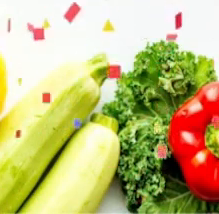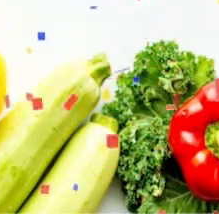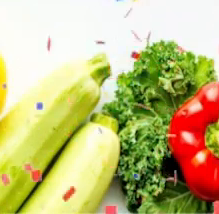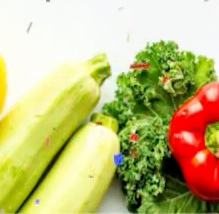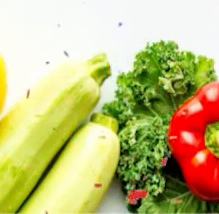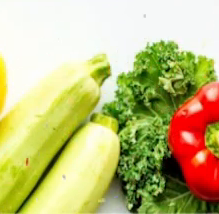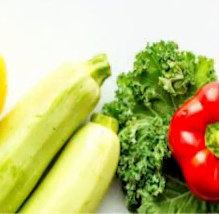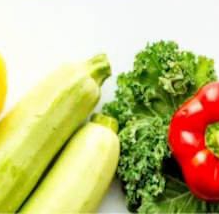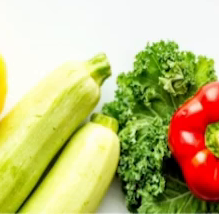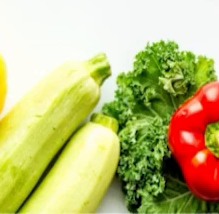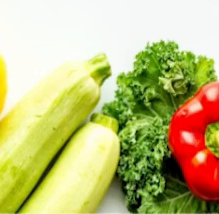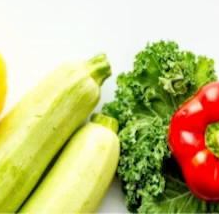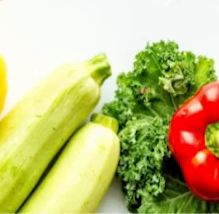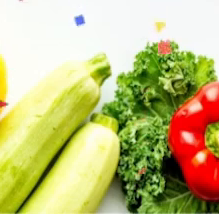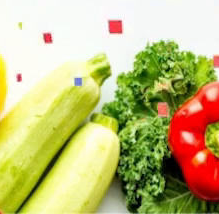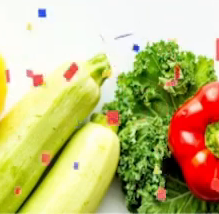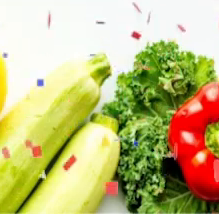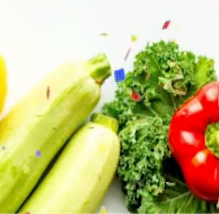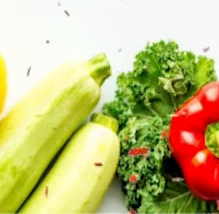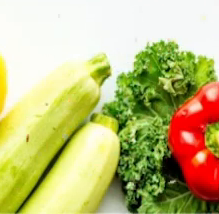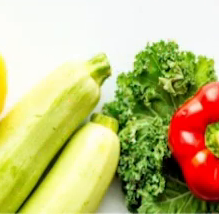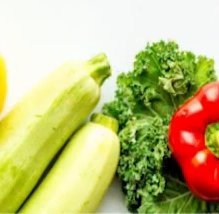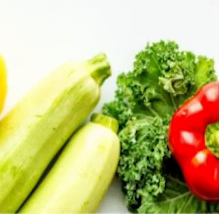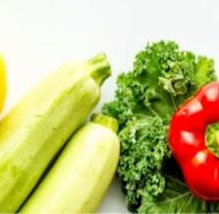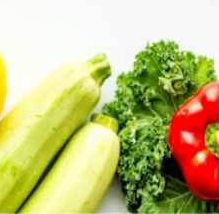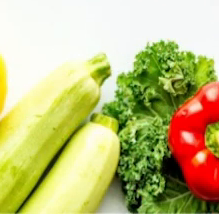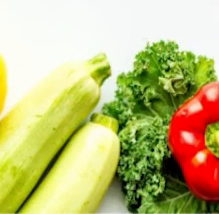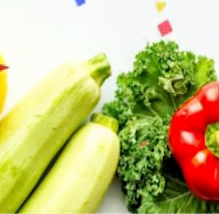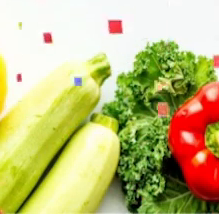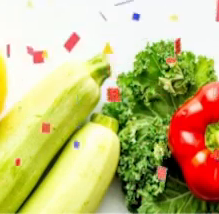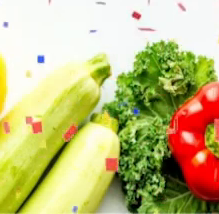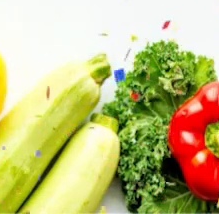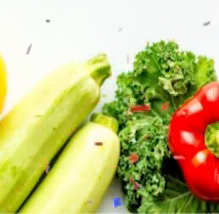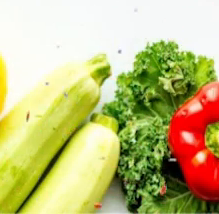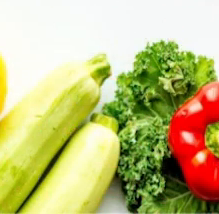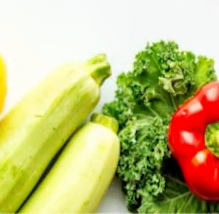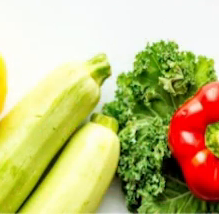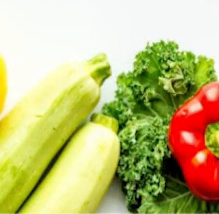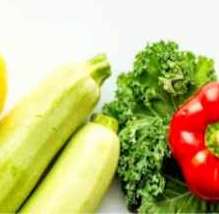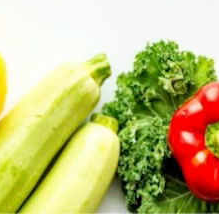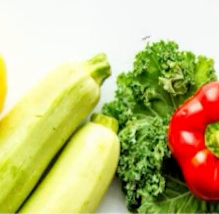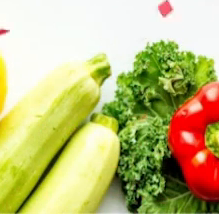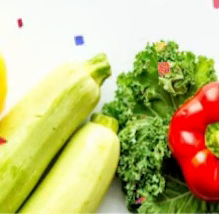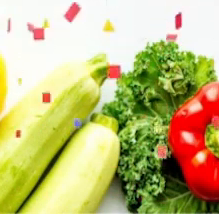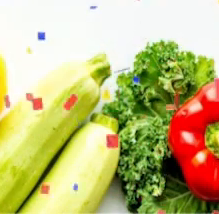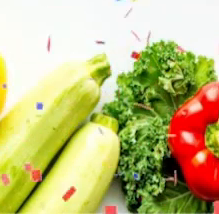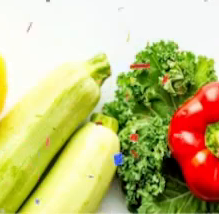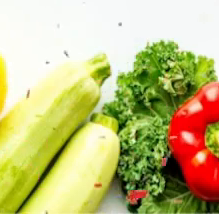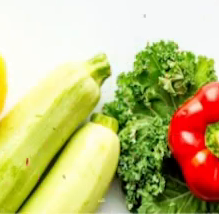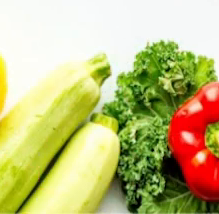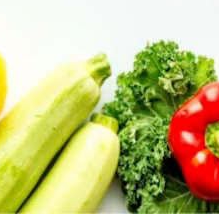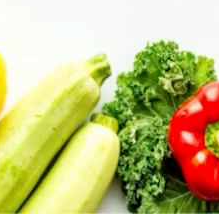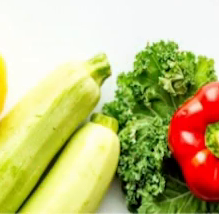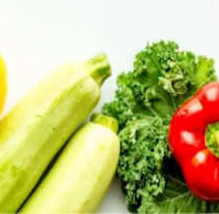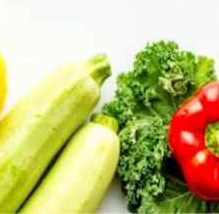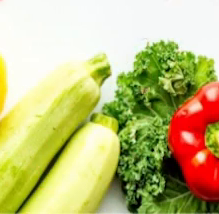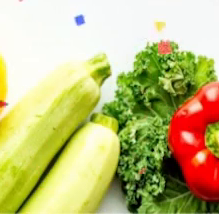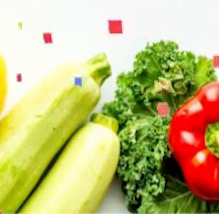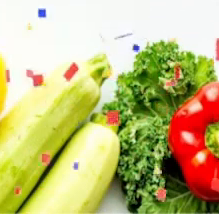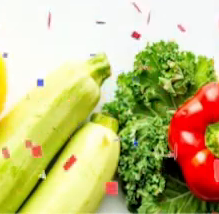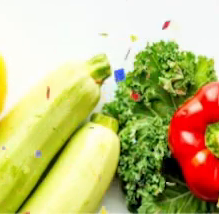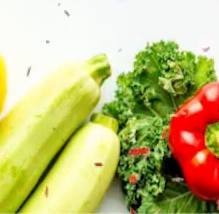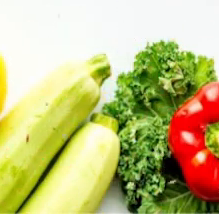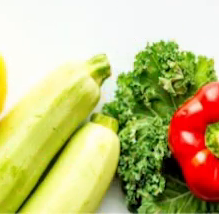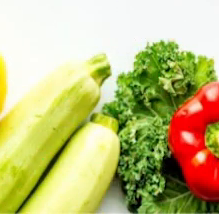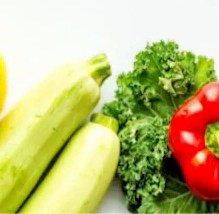man o pisikal panghayop man o nutrisyon karamdam ay hangad bigyan ng sulusyon tun in nood na